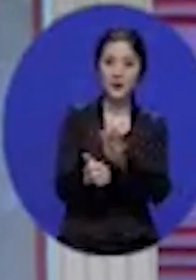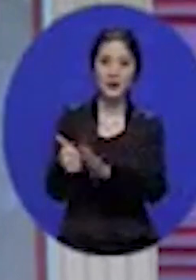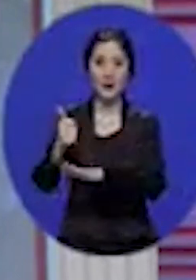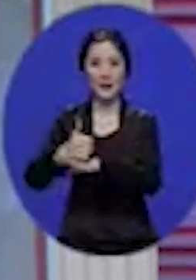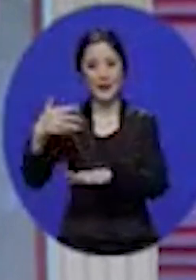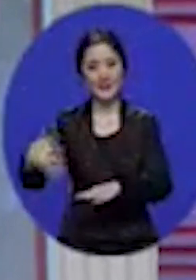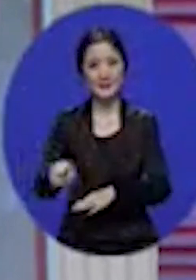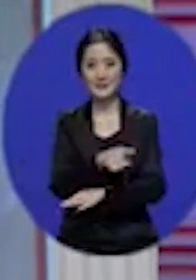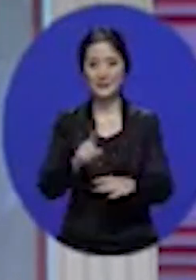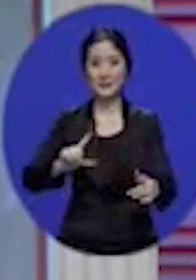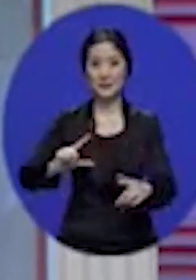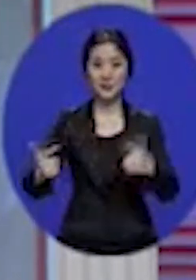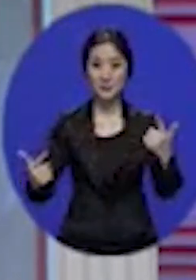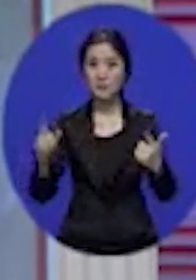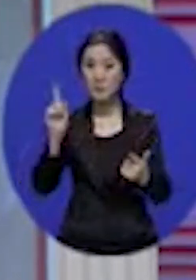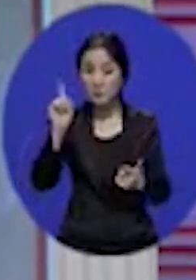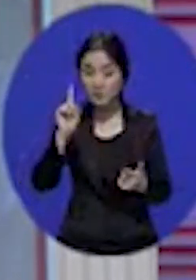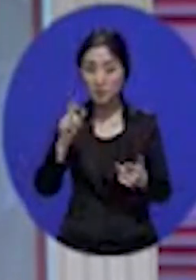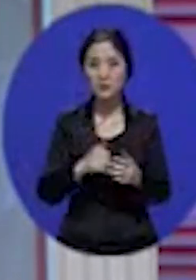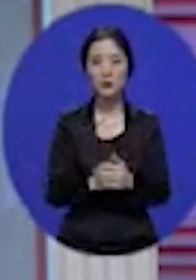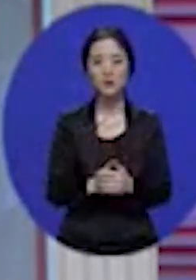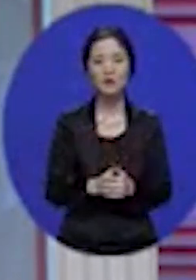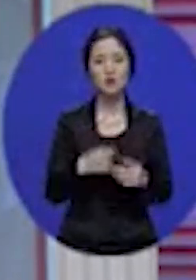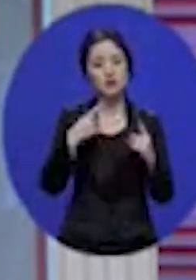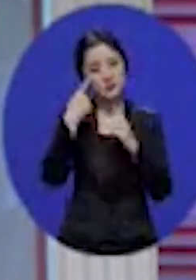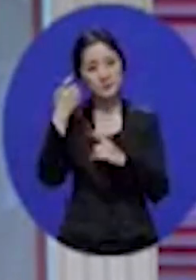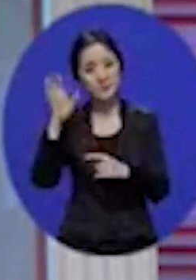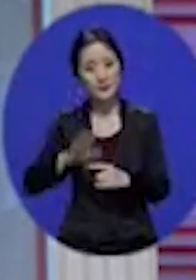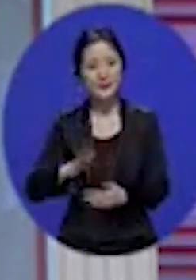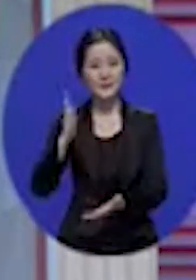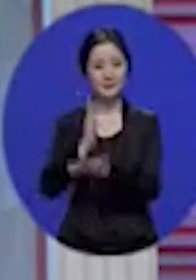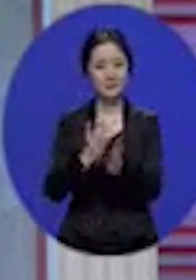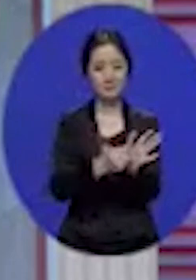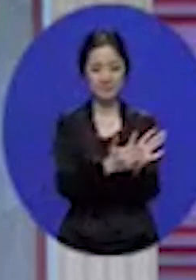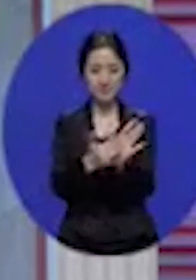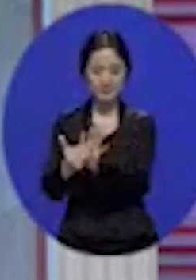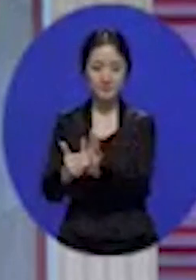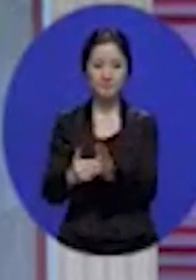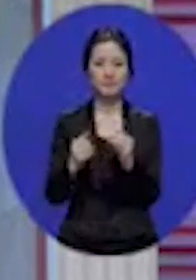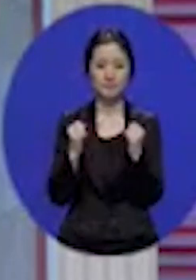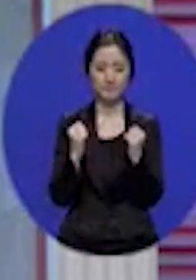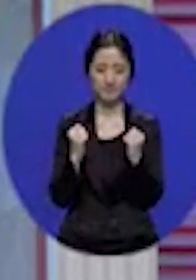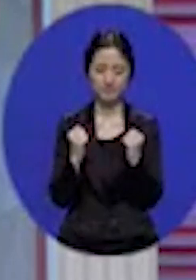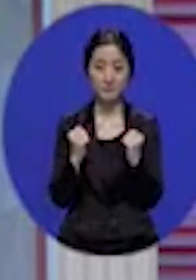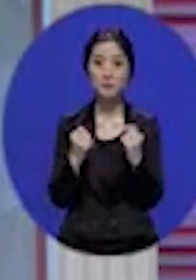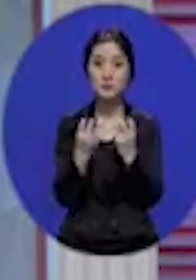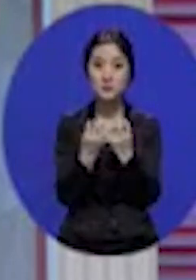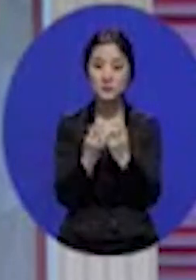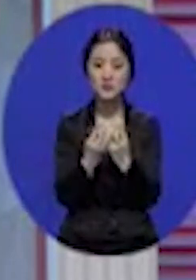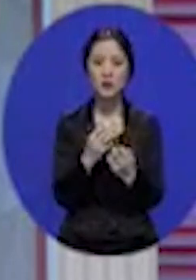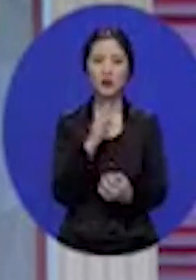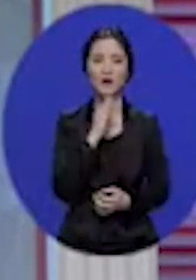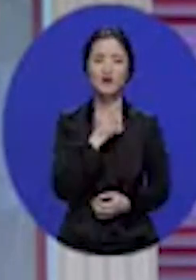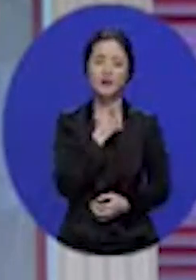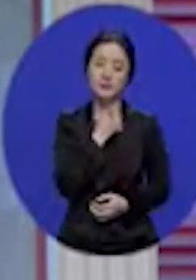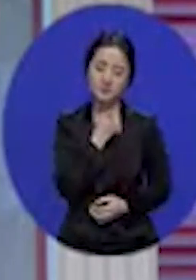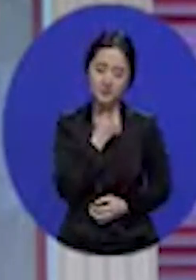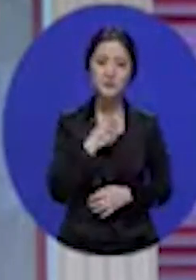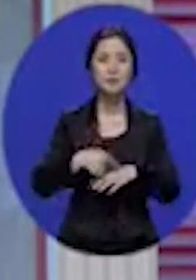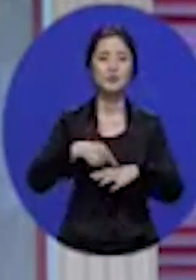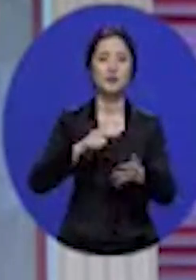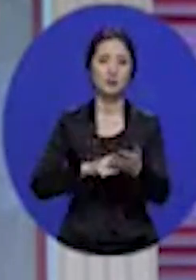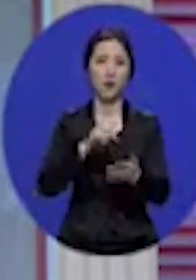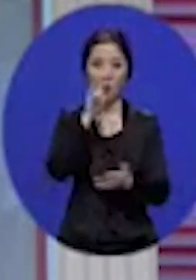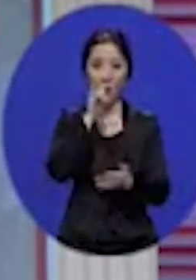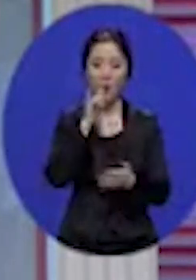때도 불굴의 의지를 가질 수 있는 그 필요한 게 있었는데, 그게 뭐냐? 절실함이었다는 겁니다. 그래서 오늘 우리한테 강의를 들려주실